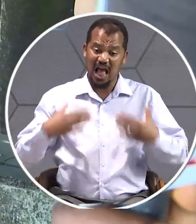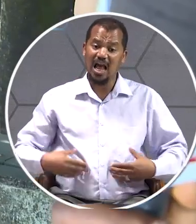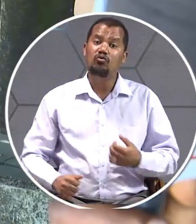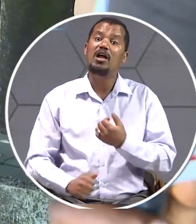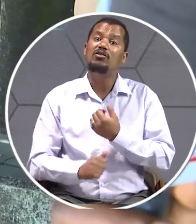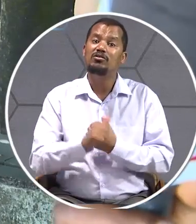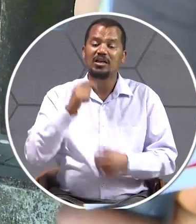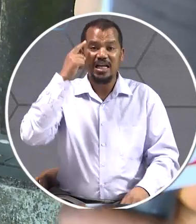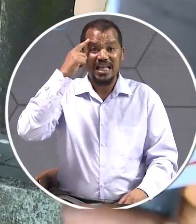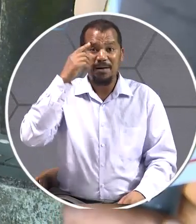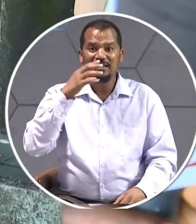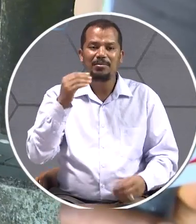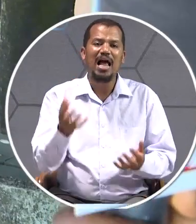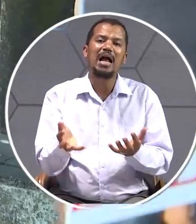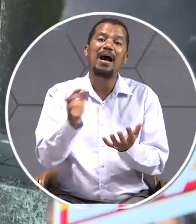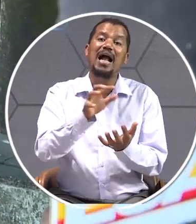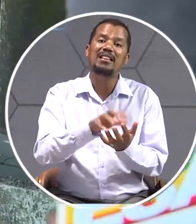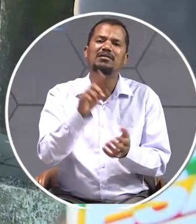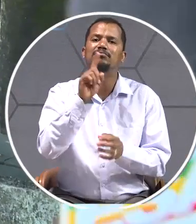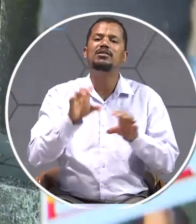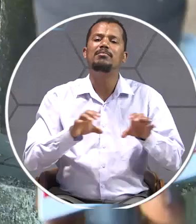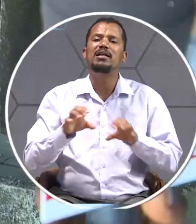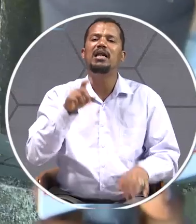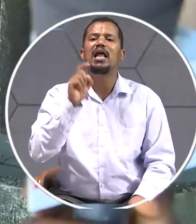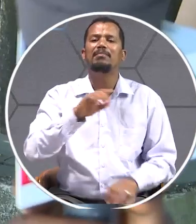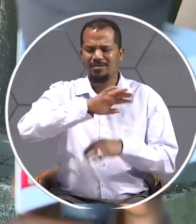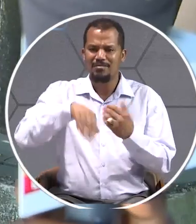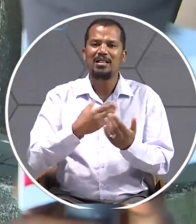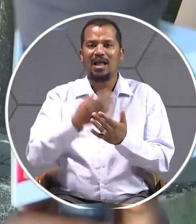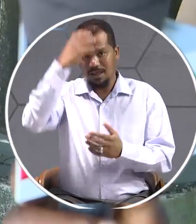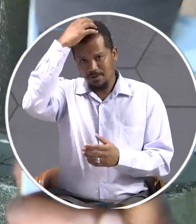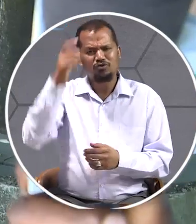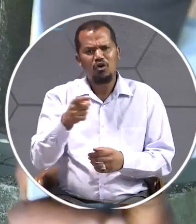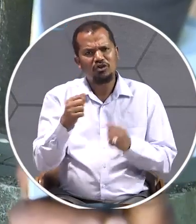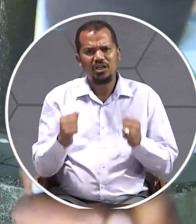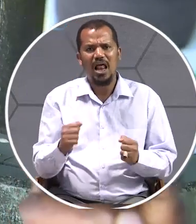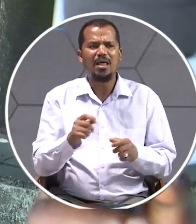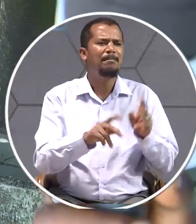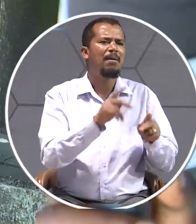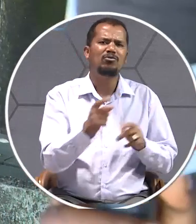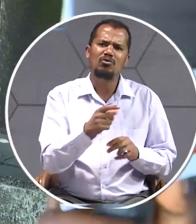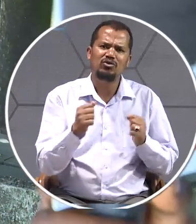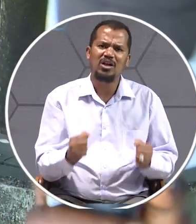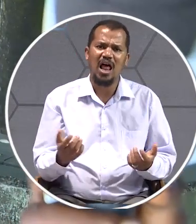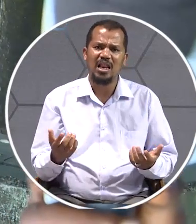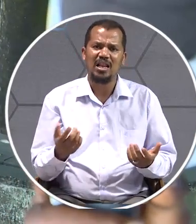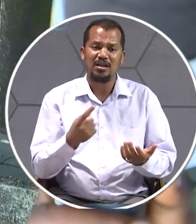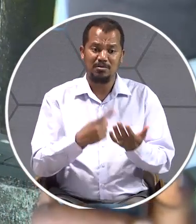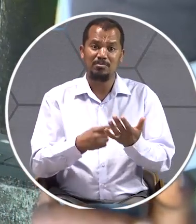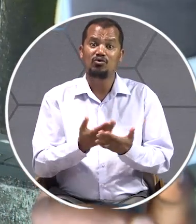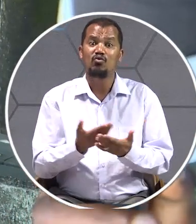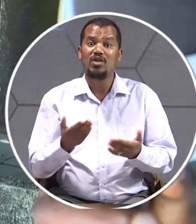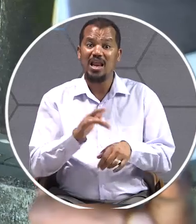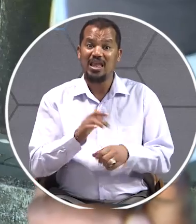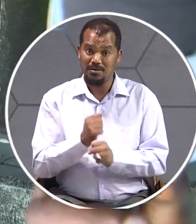አካል ጉዳተኞችን ከማሰብና ከማካተት አንጻር ምን መደረግ አለበት? በአጠቃላይ መንግስት ሊሆን ይችላል፣ ማህበረሰቡ ሊሆን ይችላል፣